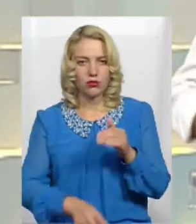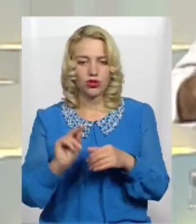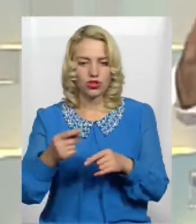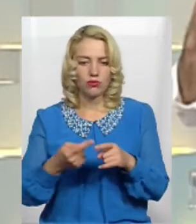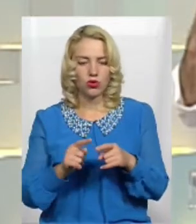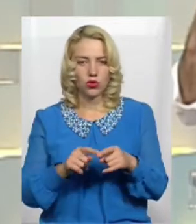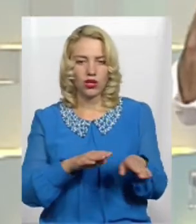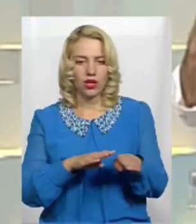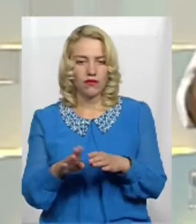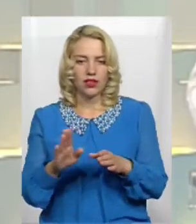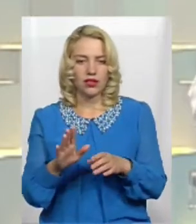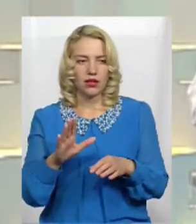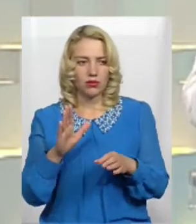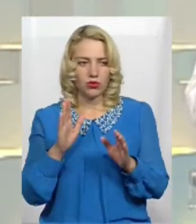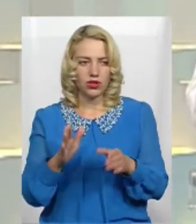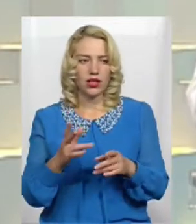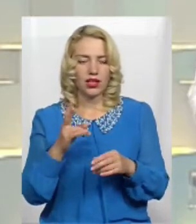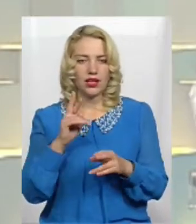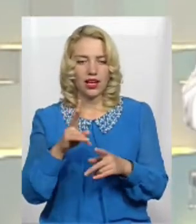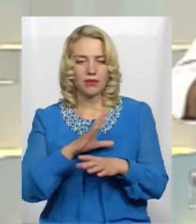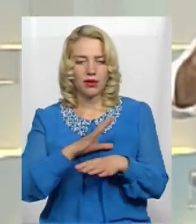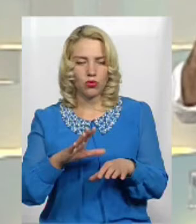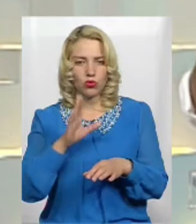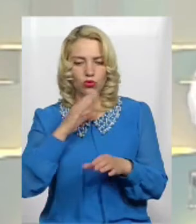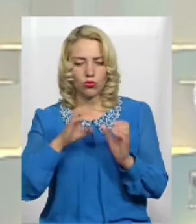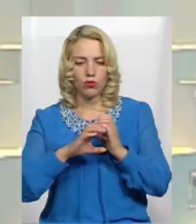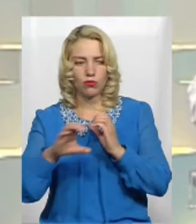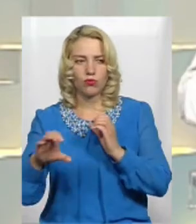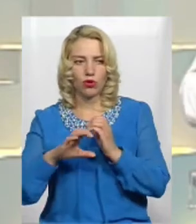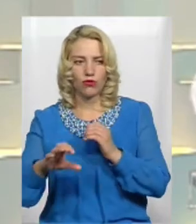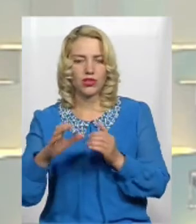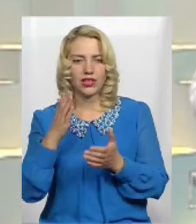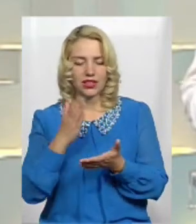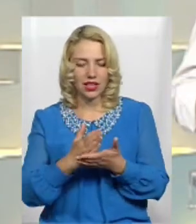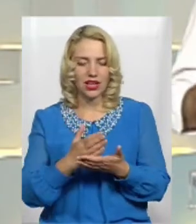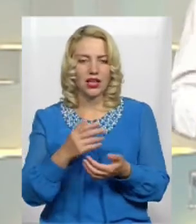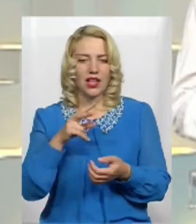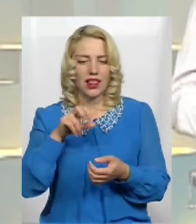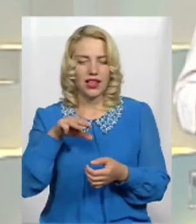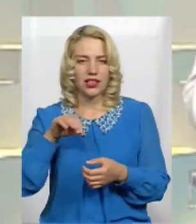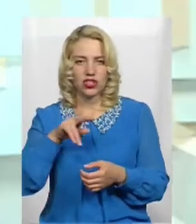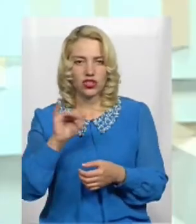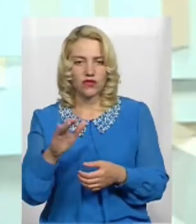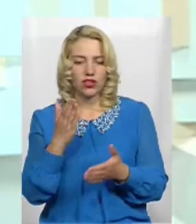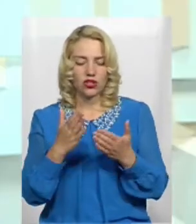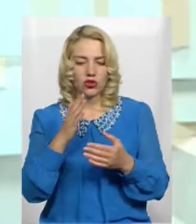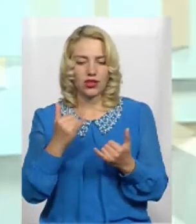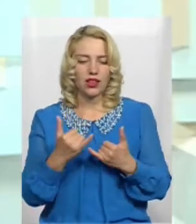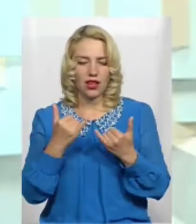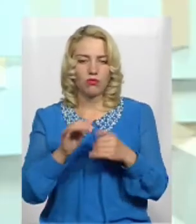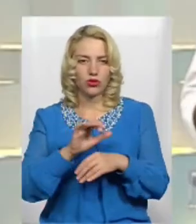був раніше. Як би там не було, але трубопроводи в Летичеві прокладені, якщо вони, ну, для постачання